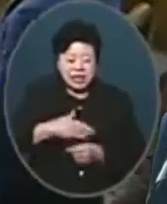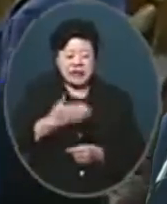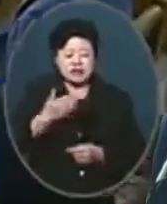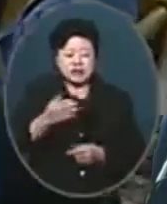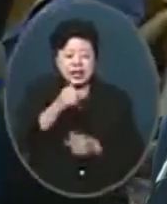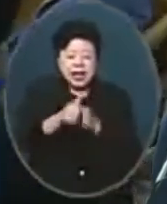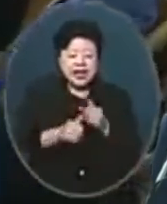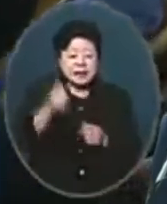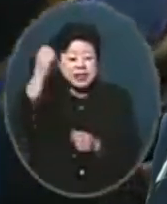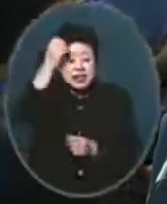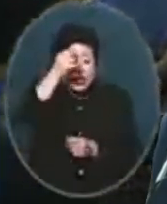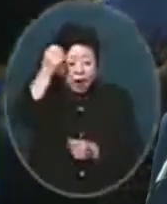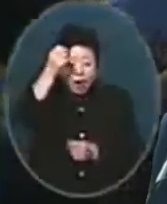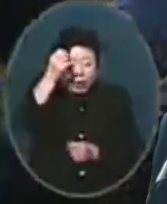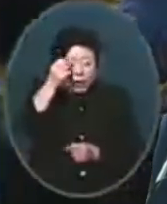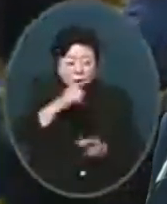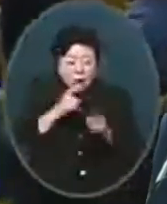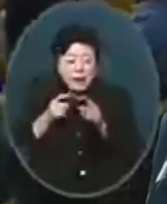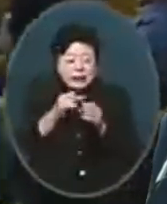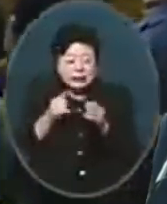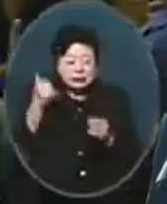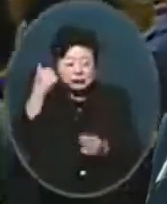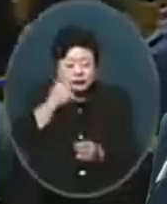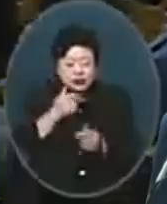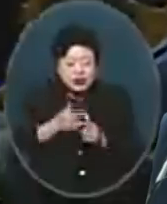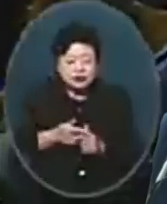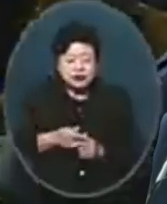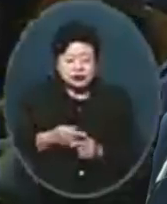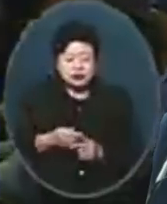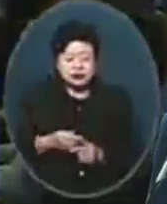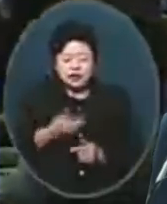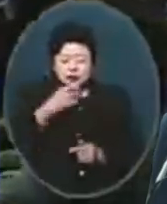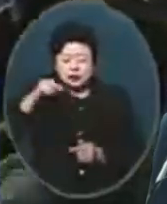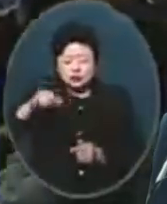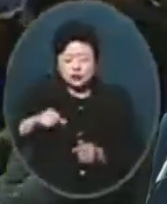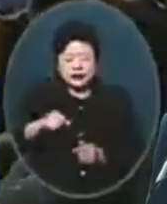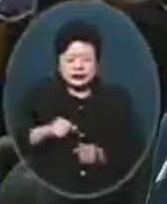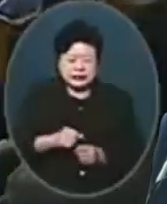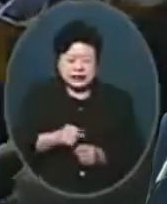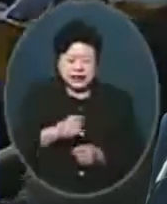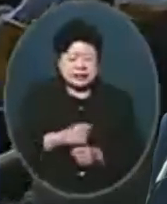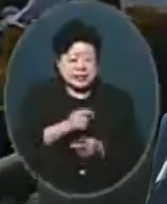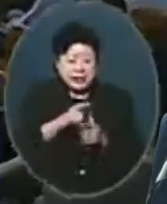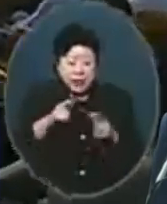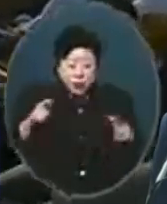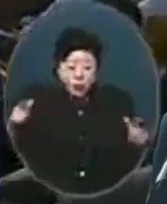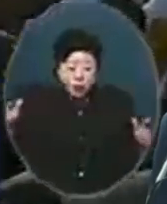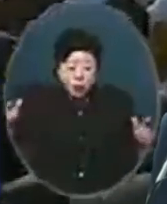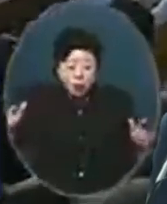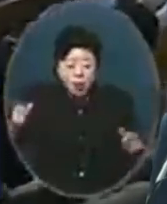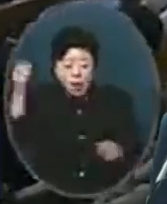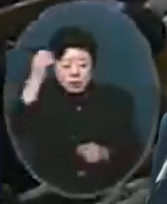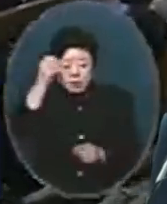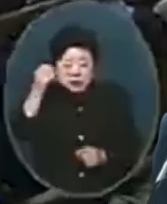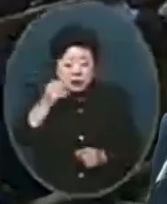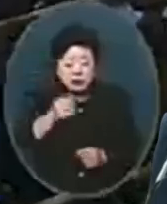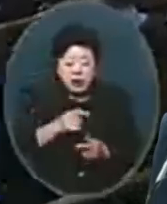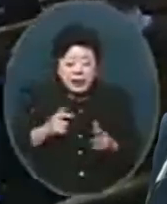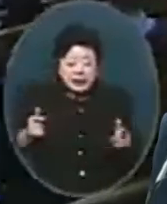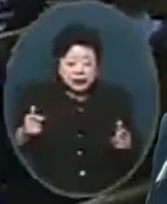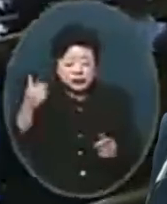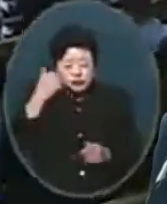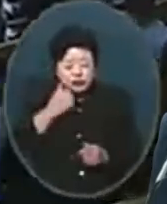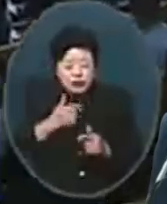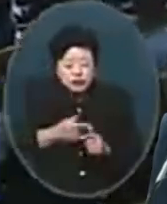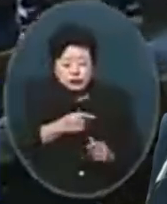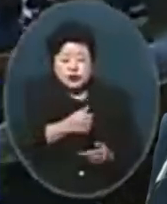알리노니 하나님의 영으로 말하는 자는 누구든지 예수를 저주할 자라 하지 아니하고 성령으로 아니하고는 누구든지